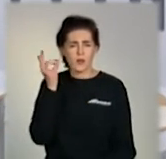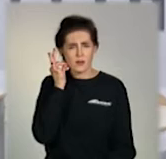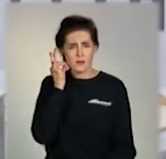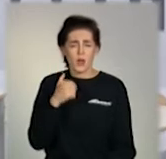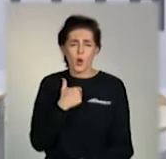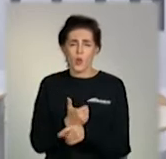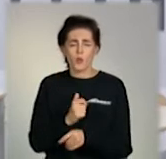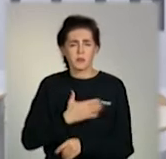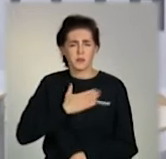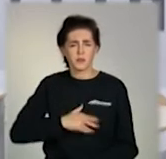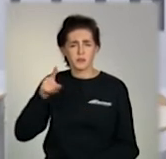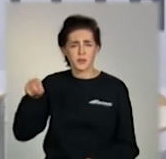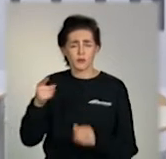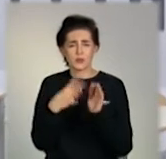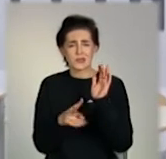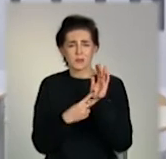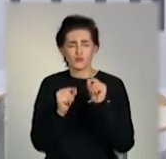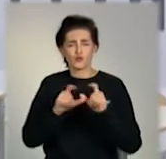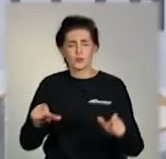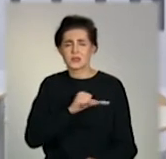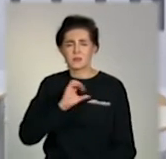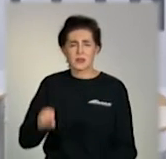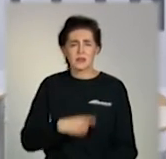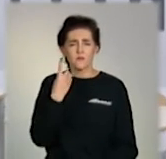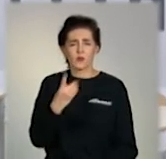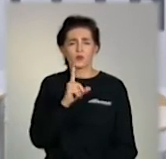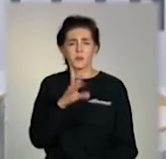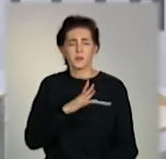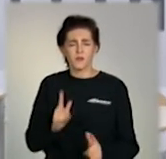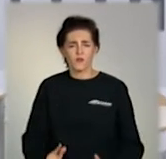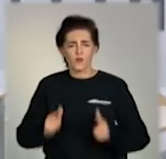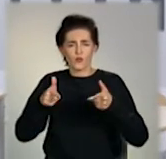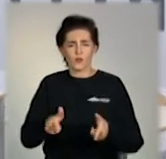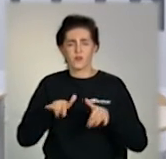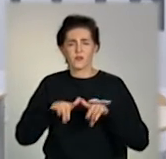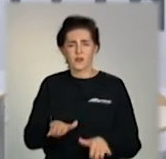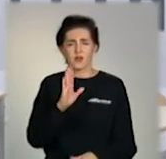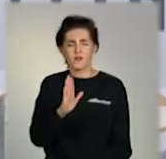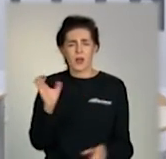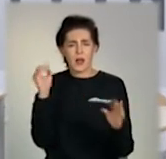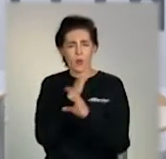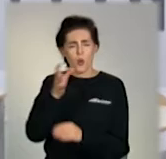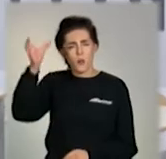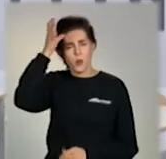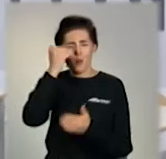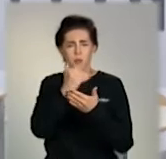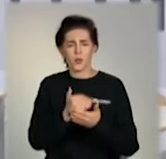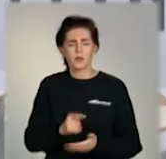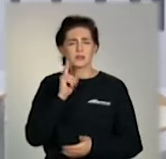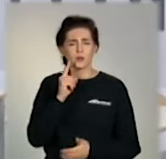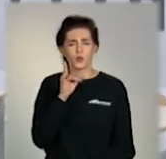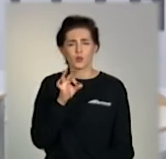неприємно відмітити, що 47-я школа – це одна з тих школ, яка перша вступила в діяльність екологічної образовательної програми «Зелений